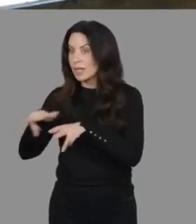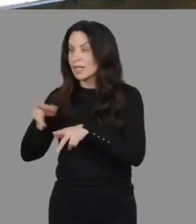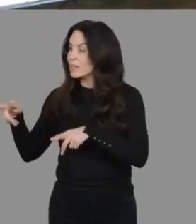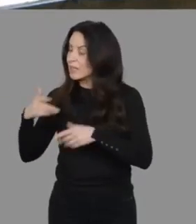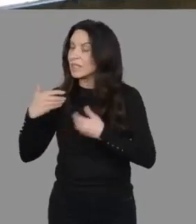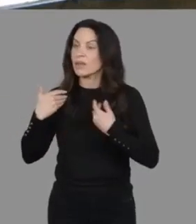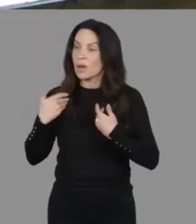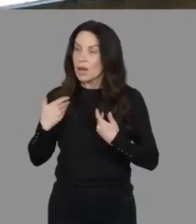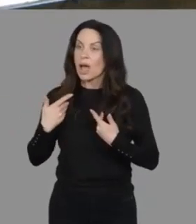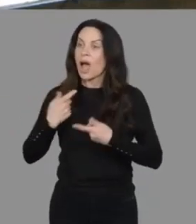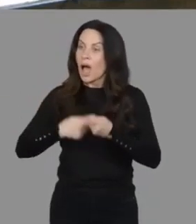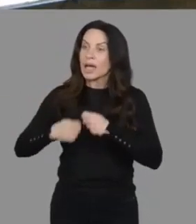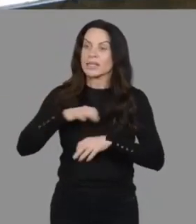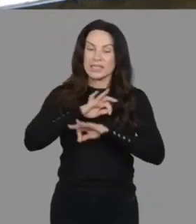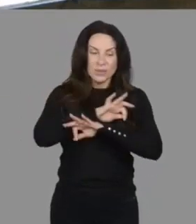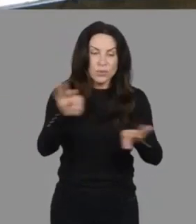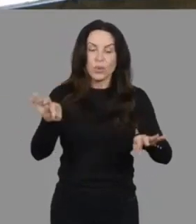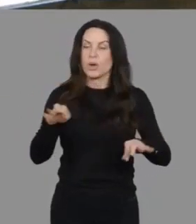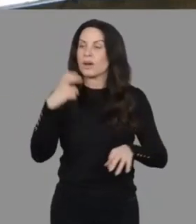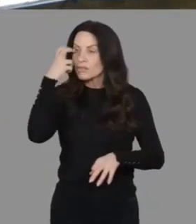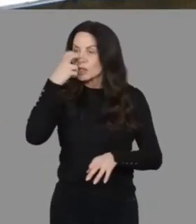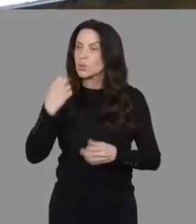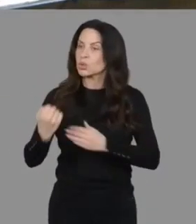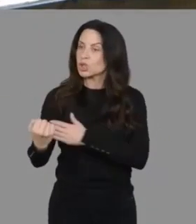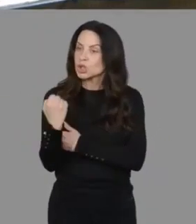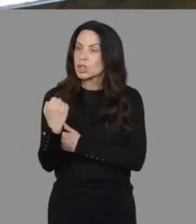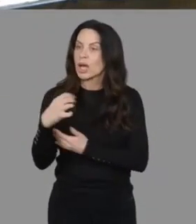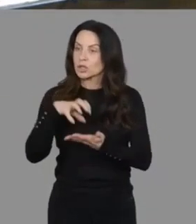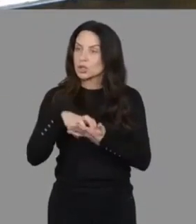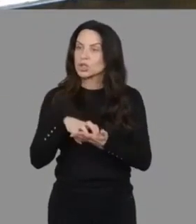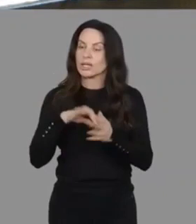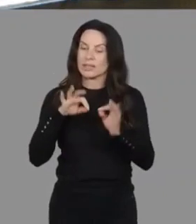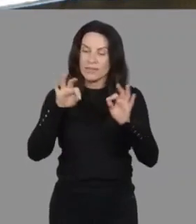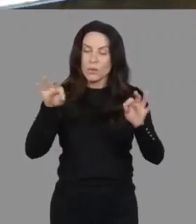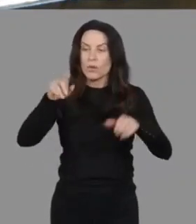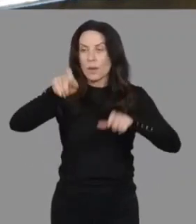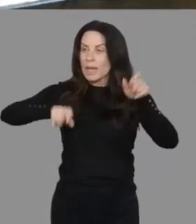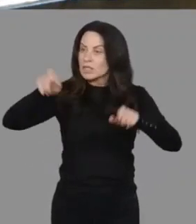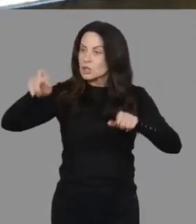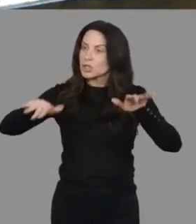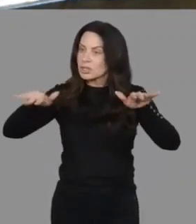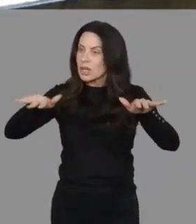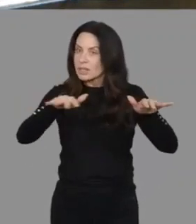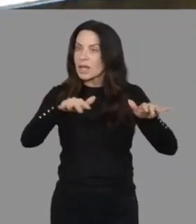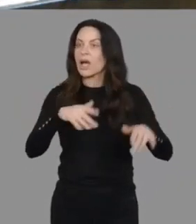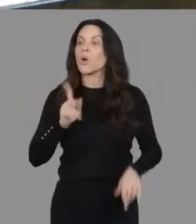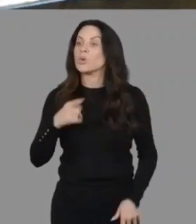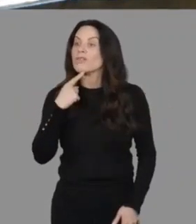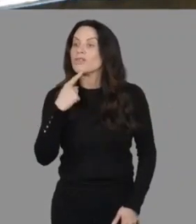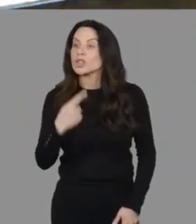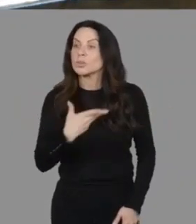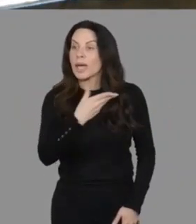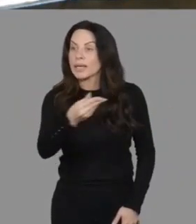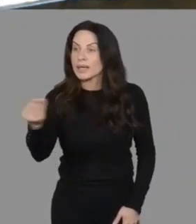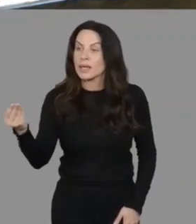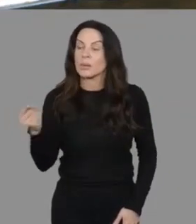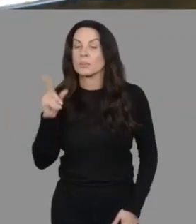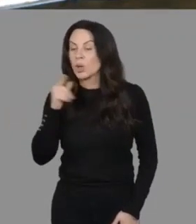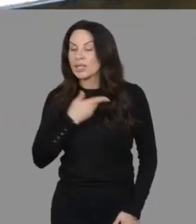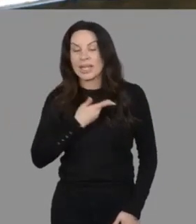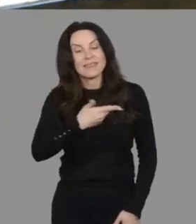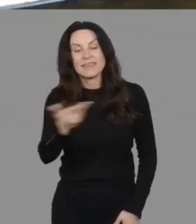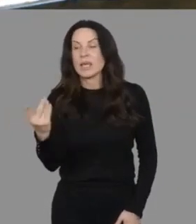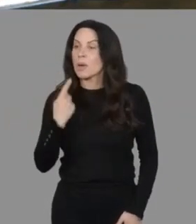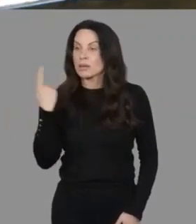sorgt für eine starke Stadt, die für die Menschen da ist, die ihnen das Versprechen gibt, dass niemand alleine gelassen